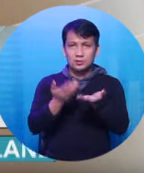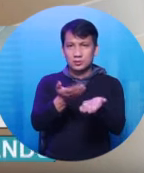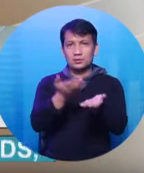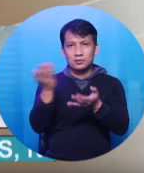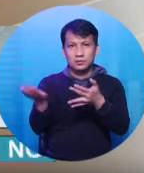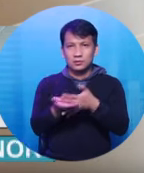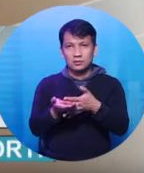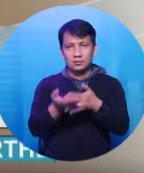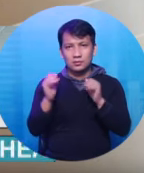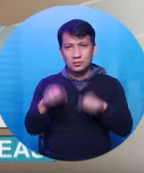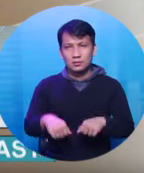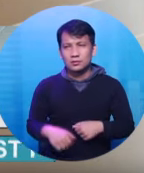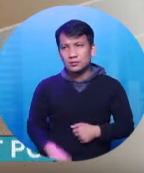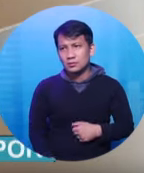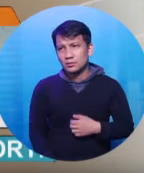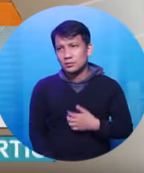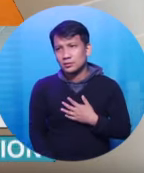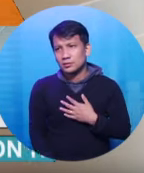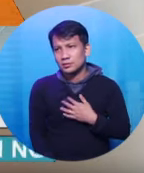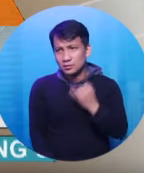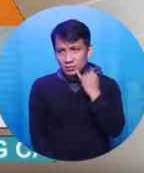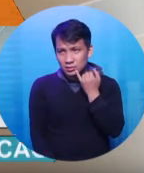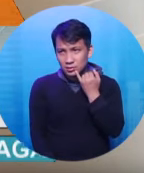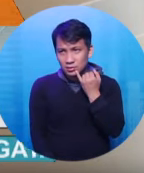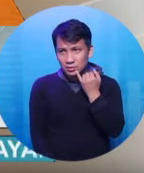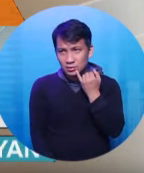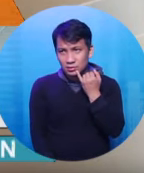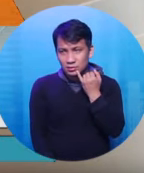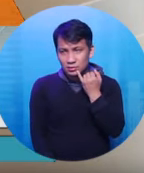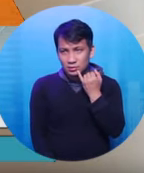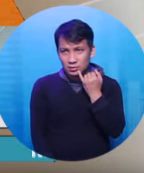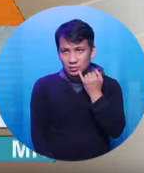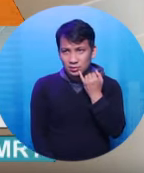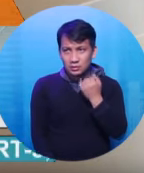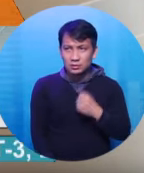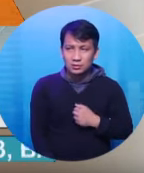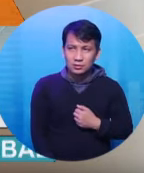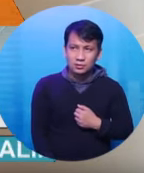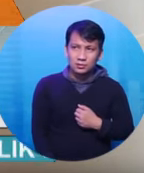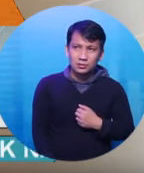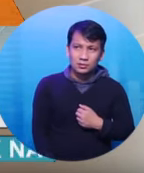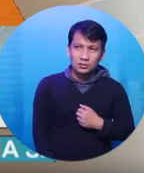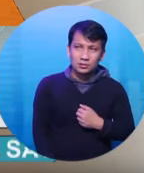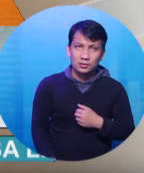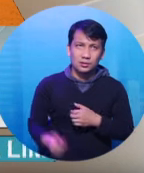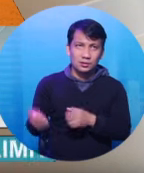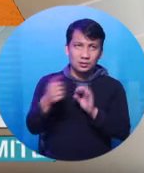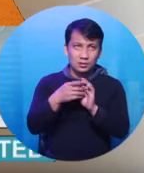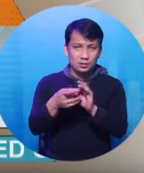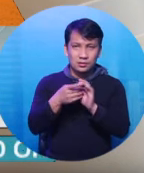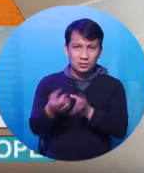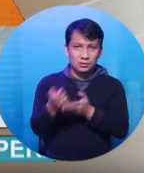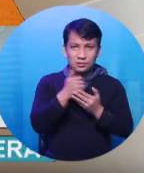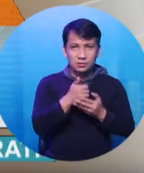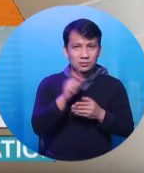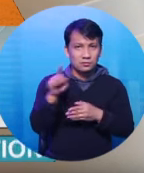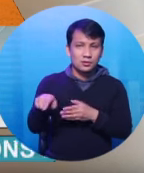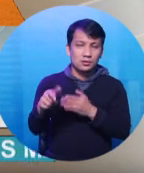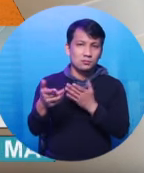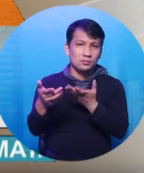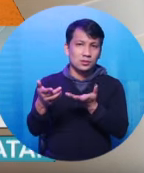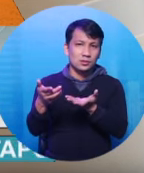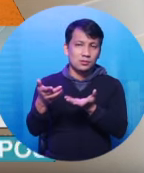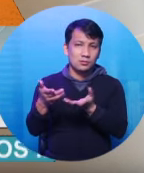si Mark, maipit. Ano po? Ma'am Jonalyn? Ano po, sir? Ma'am Jonalyn, makipagtulungan ho kayo dito ano para maipit talaga itong si